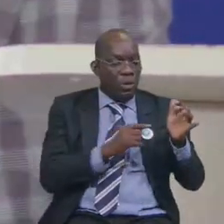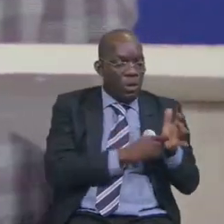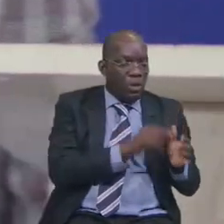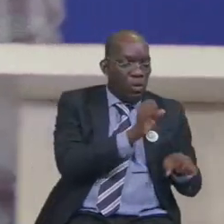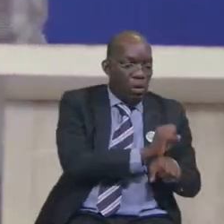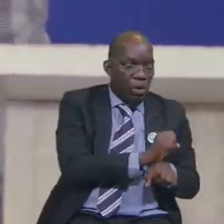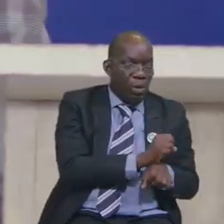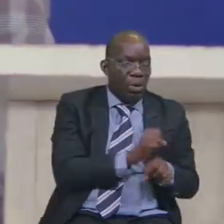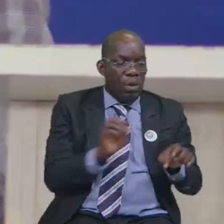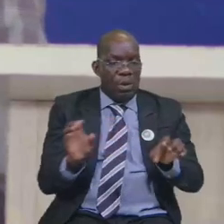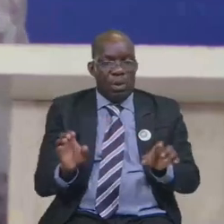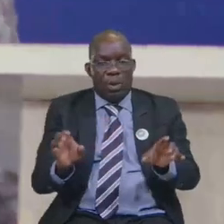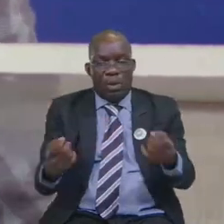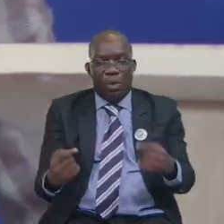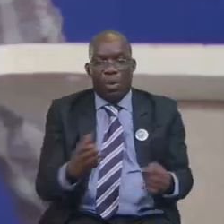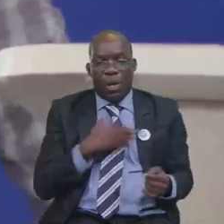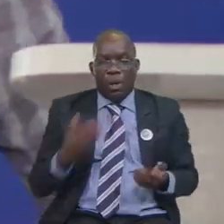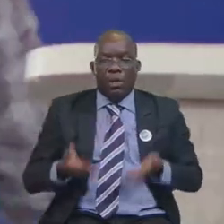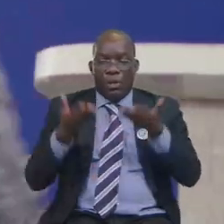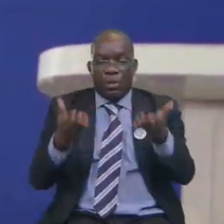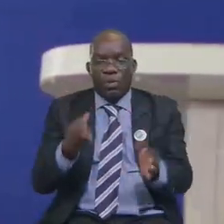et tu dois venir à telle heure sinon